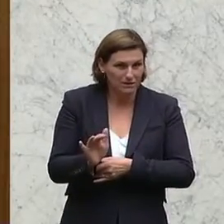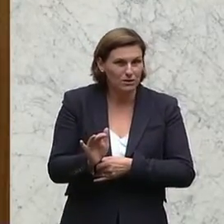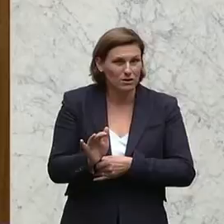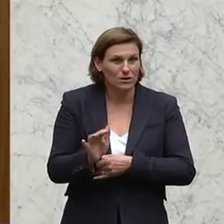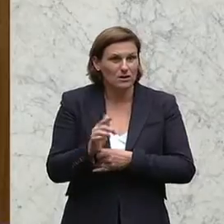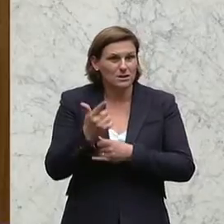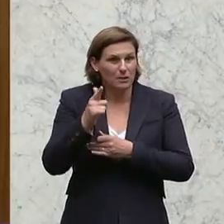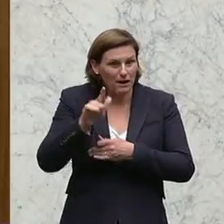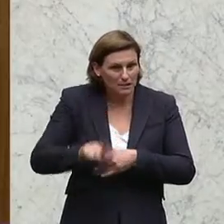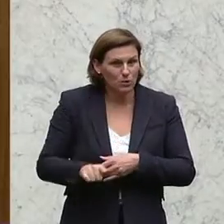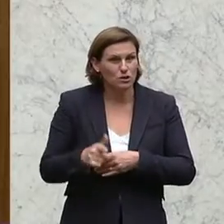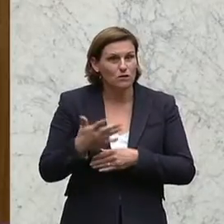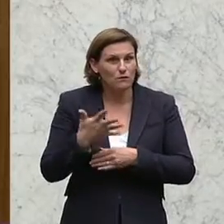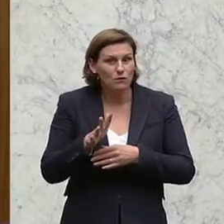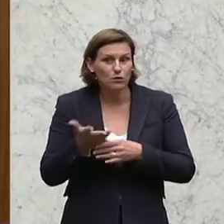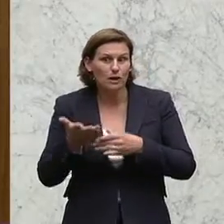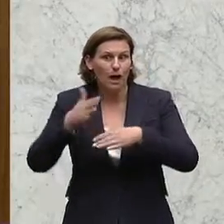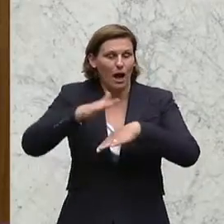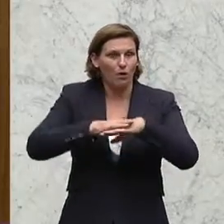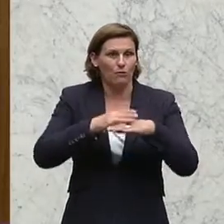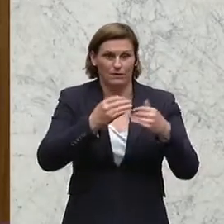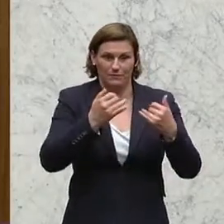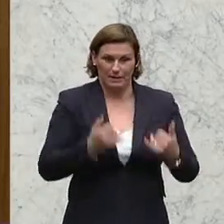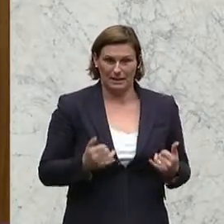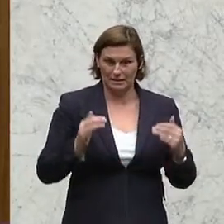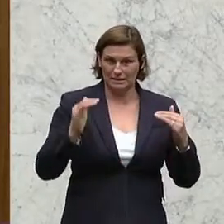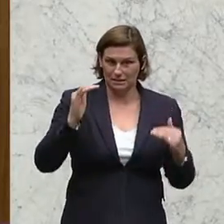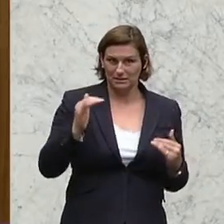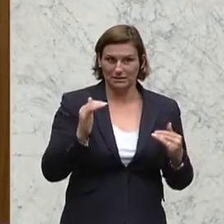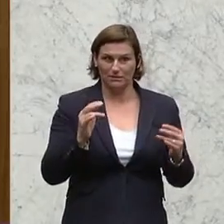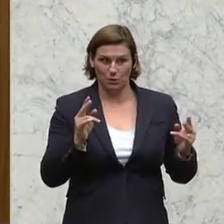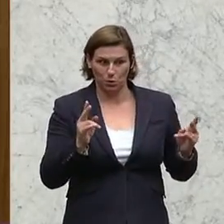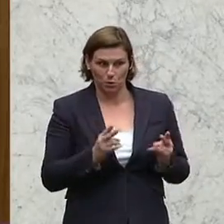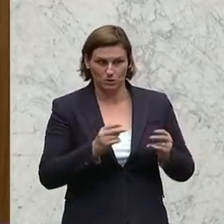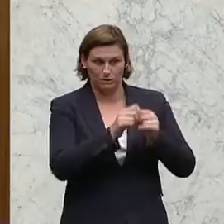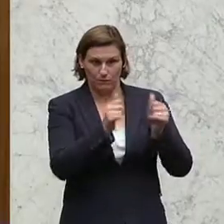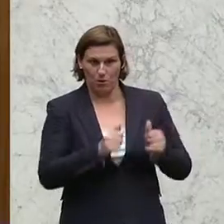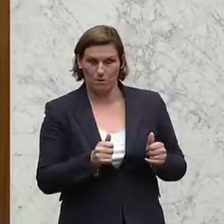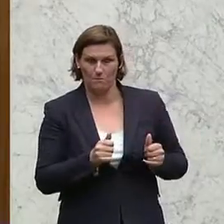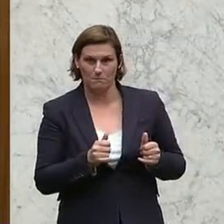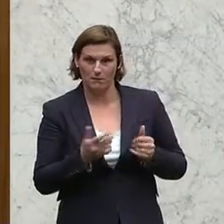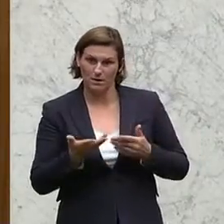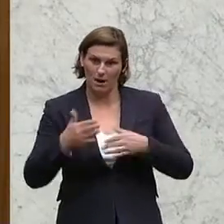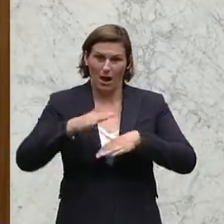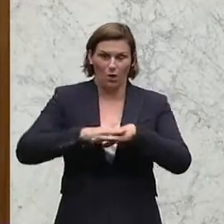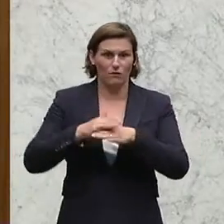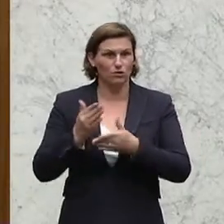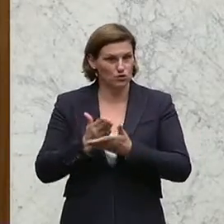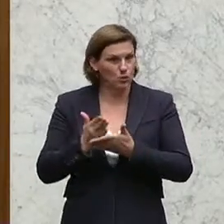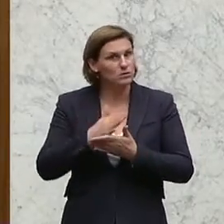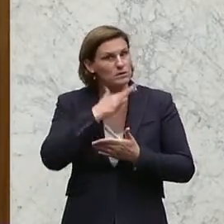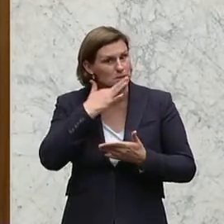rund 2.500 mehr als jetzt bei einer Kurzvariante. Also die Steigerung ist schon